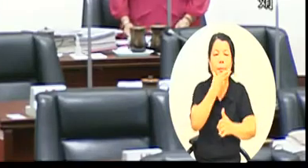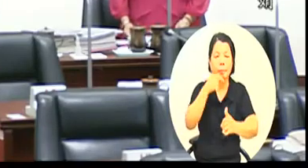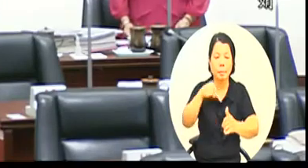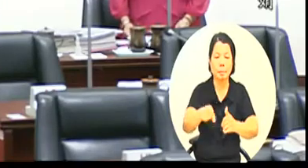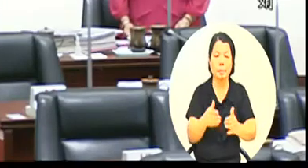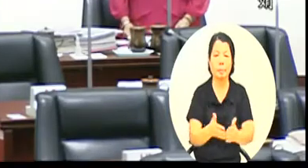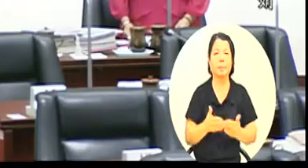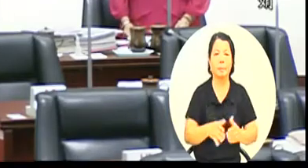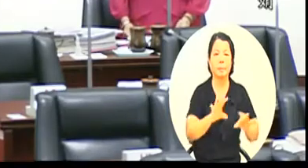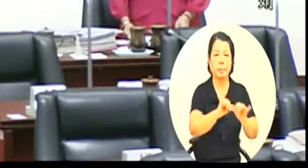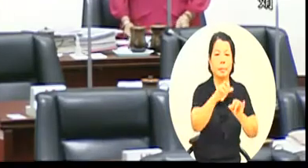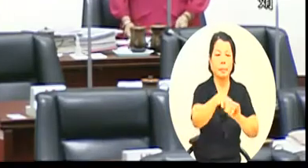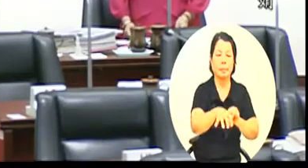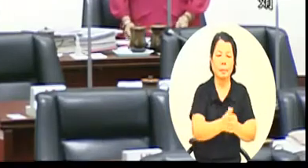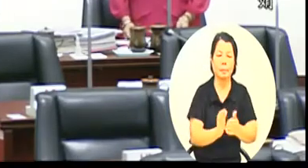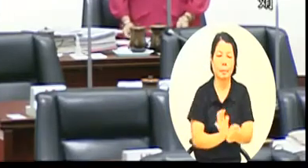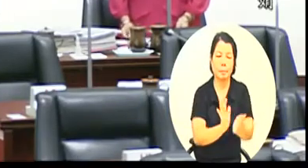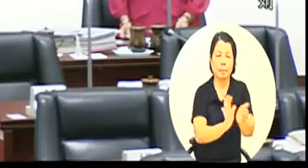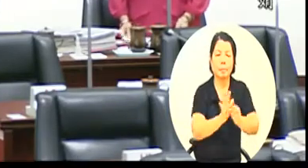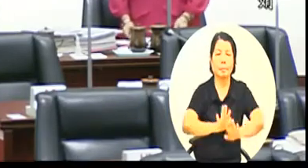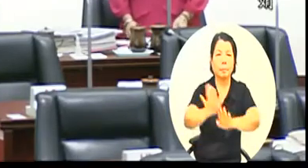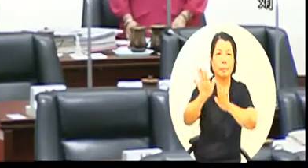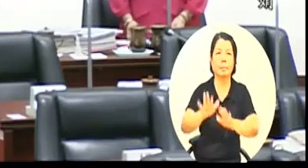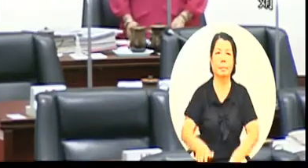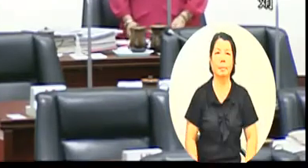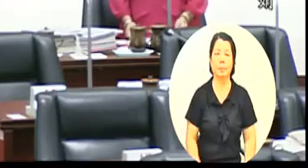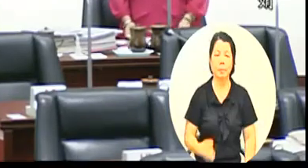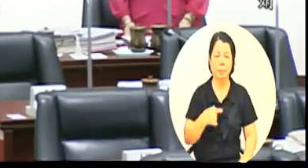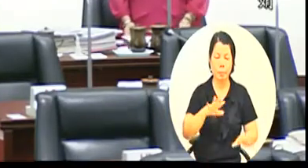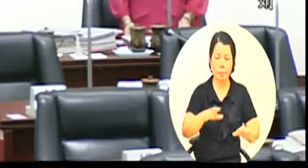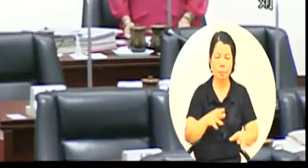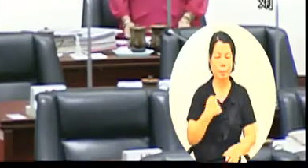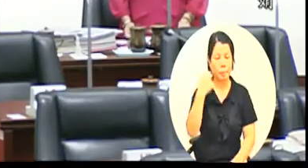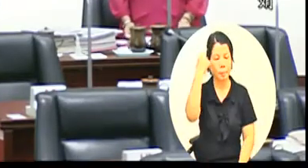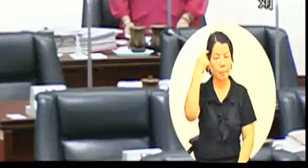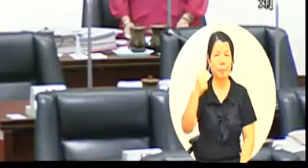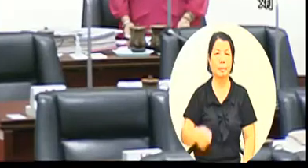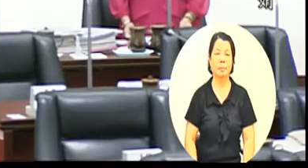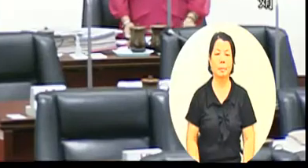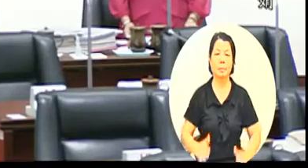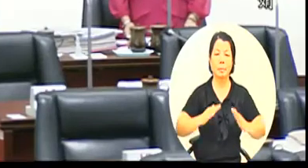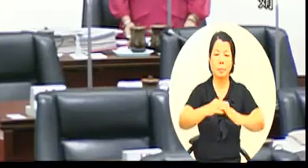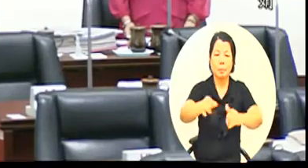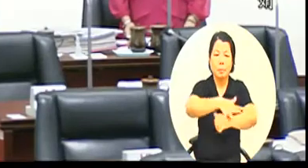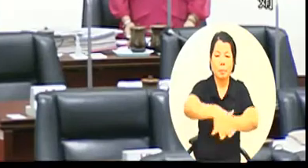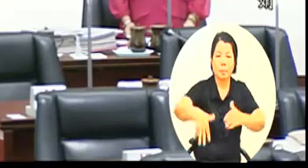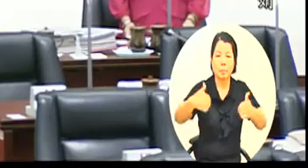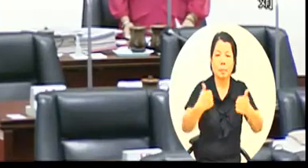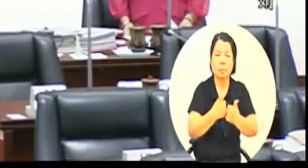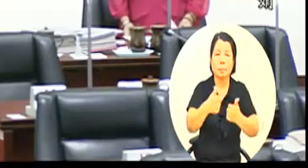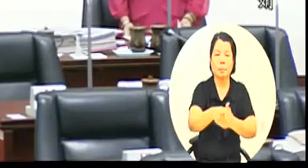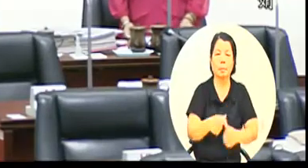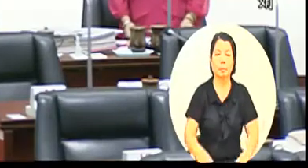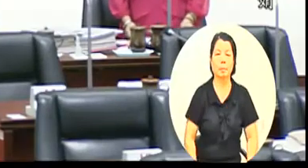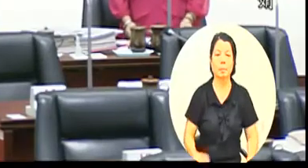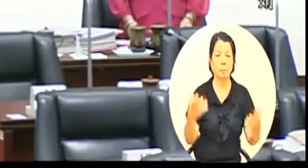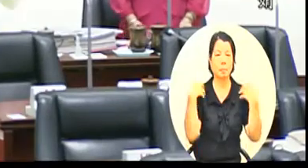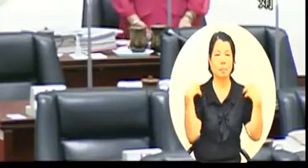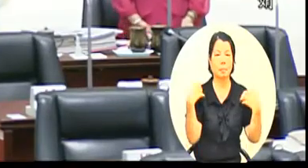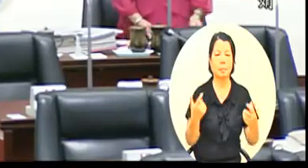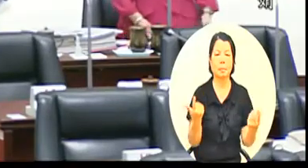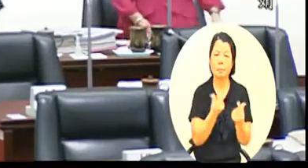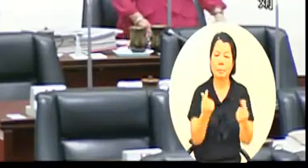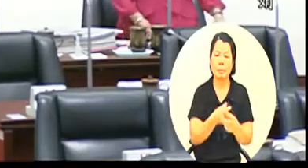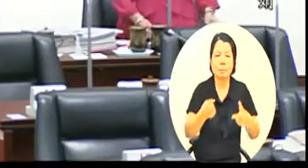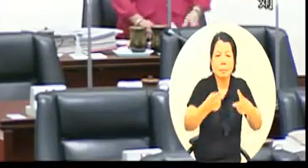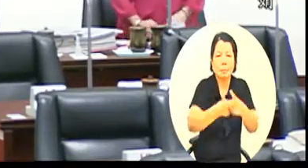发展。果然啊，分析领域工都委会的功能啊，就等于是一个小型的市政